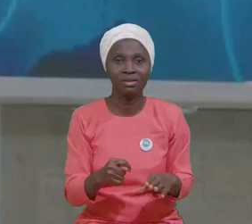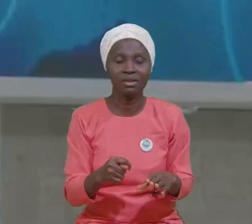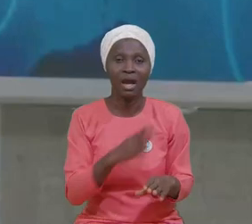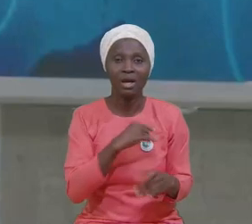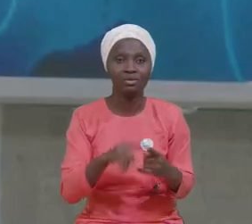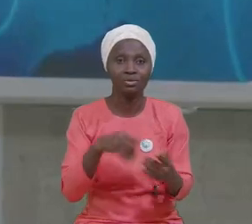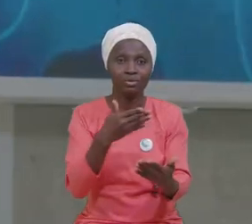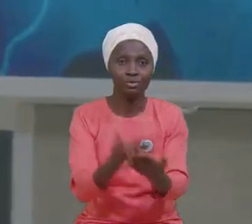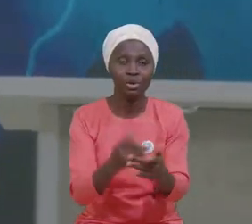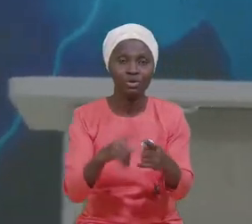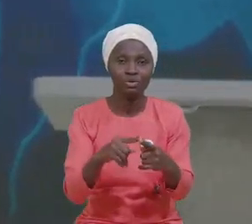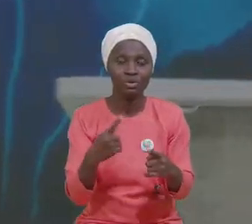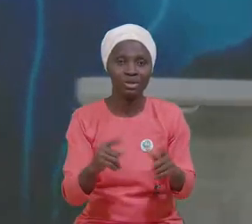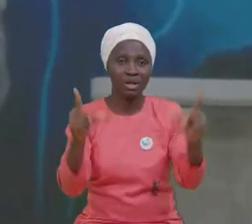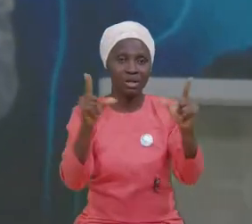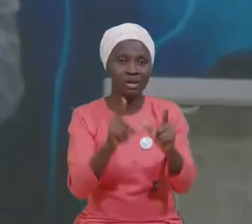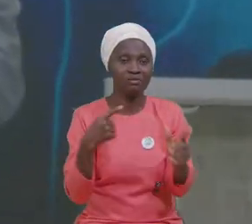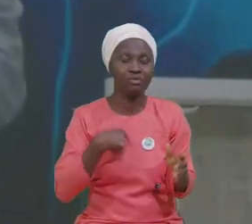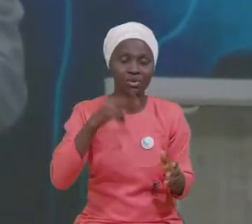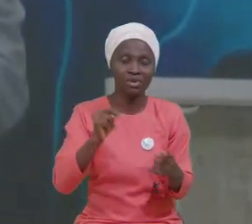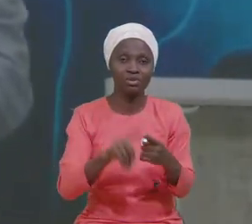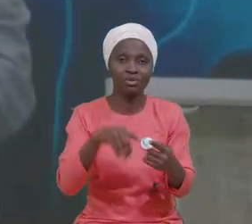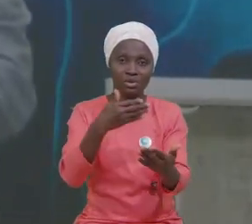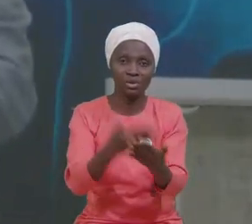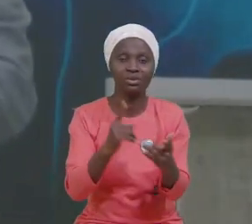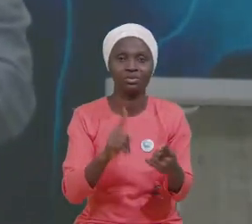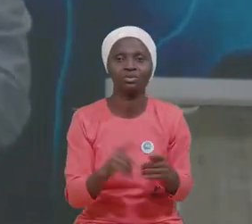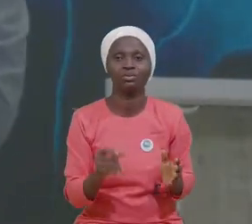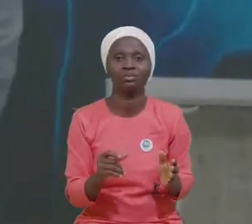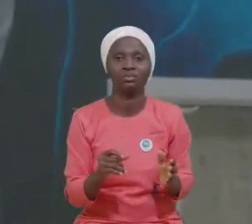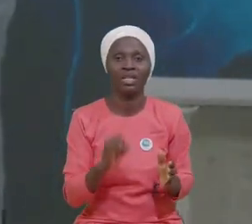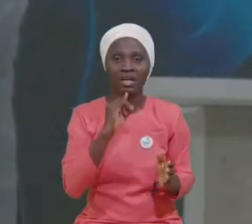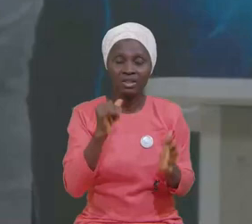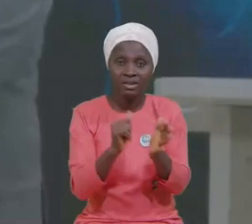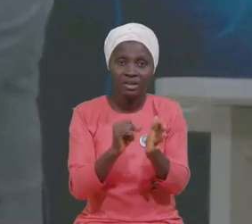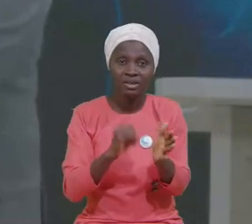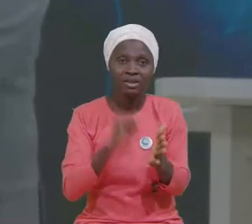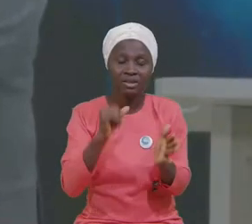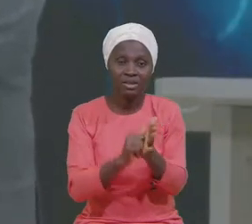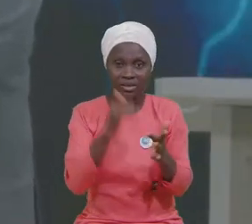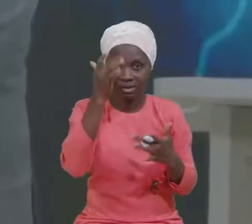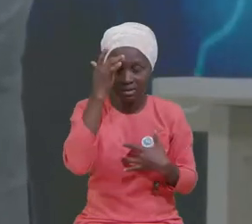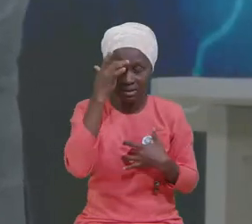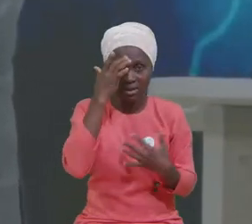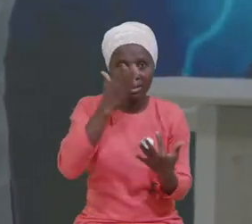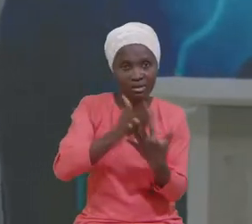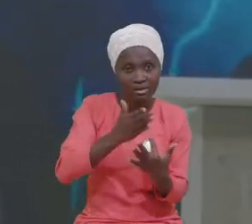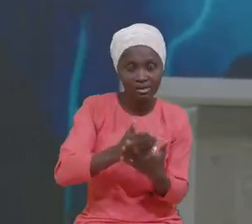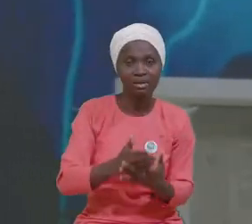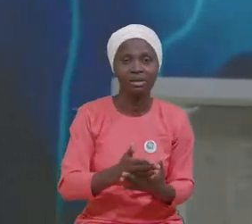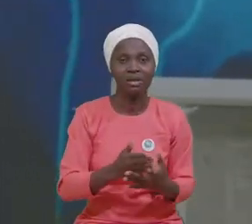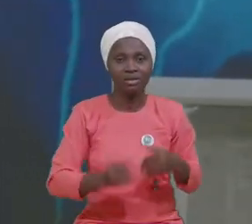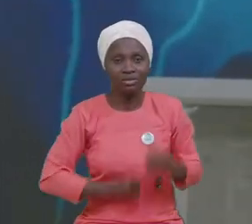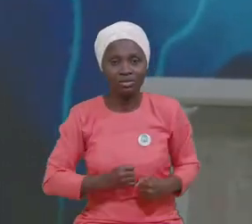hauteur que nous devrions atteindre, c'est cette maladie, ce qui nous empêche, la souffrance qui